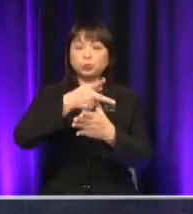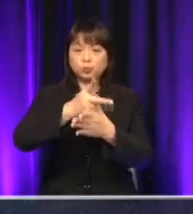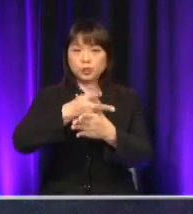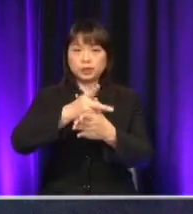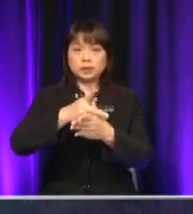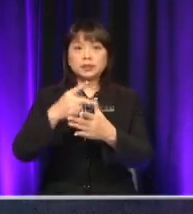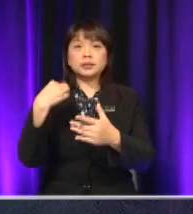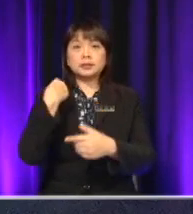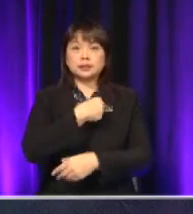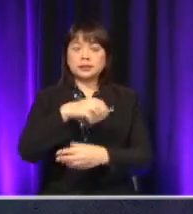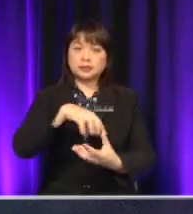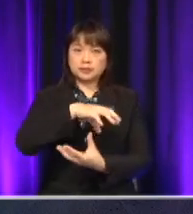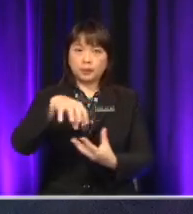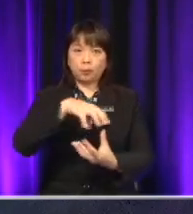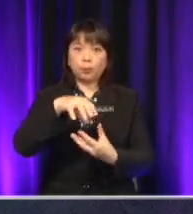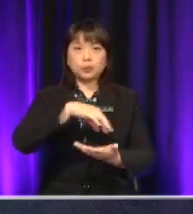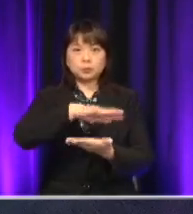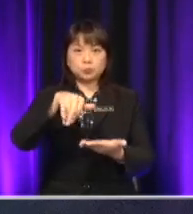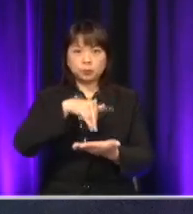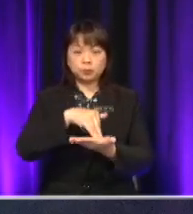Kita bahagi dengan 3. Kita akan dapat 1.7